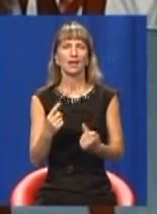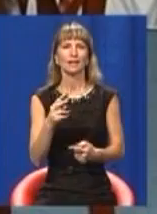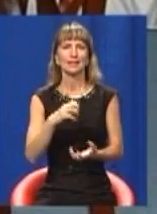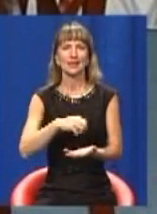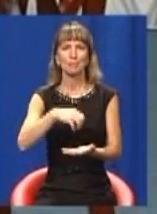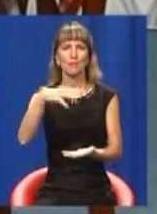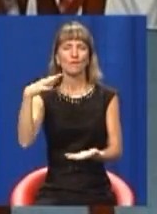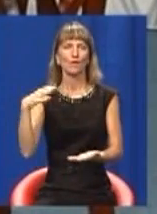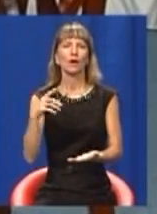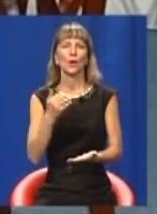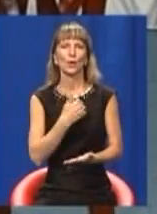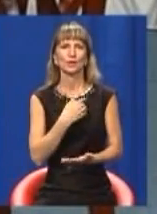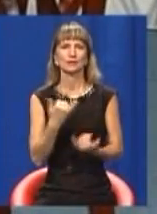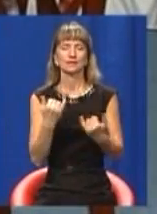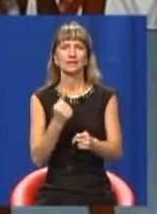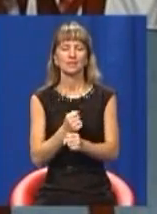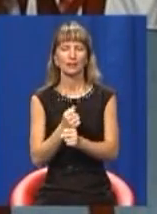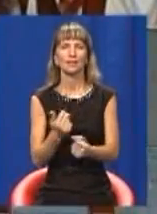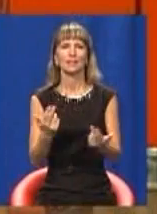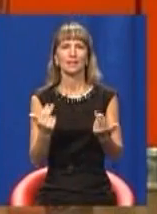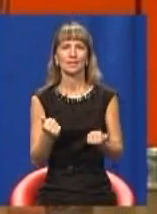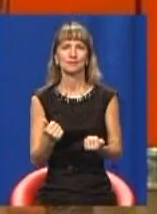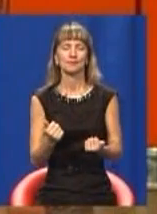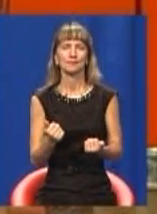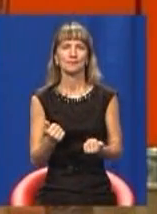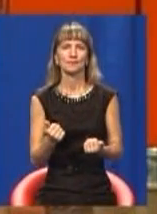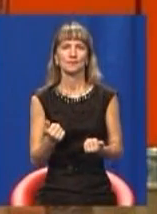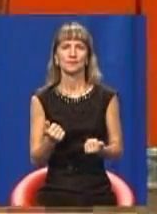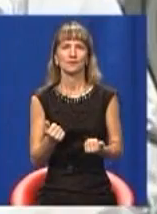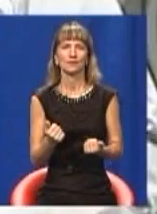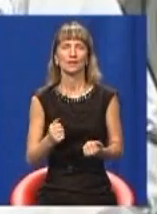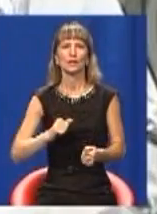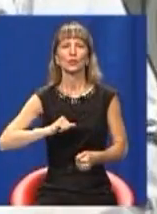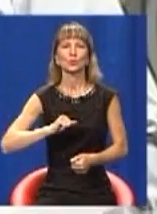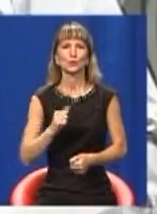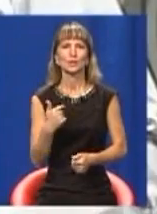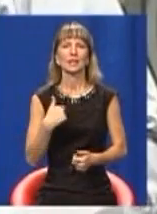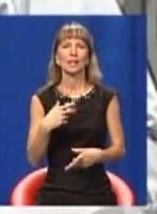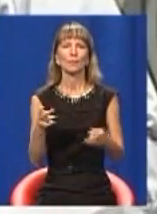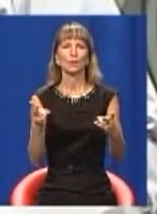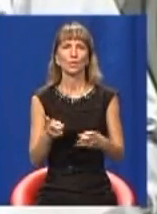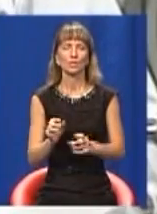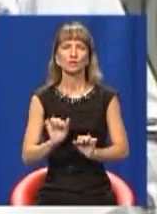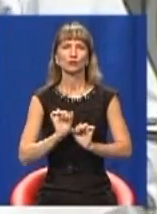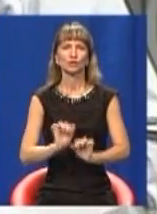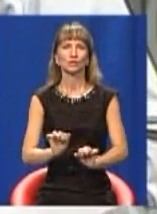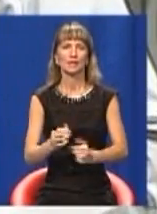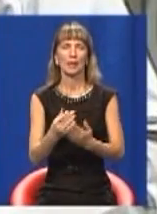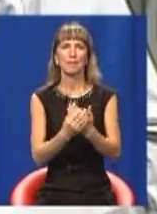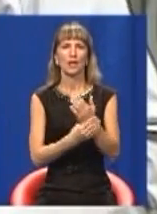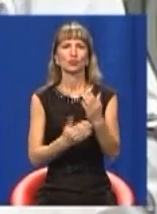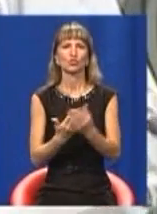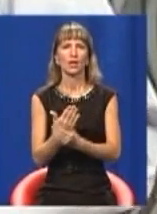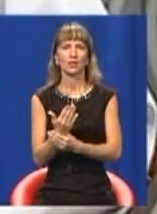мега-дымовуха. Хочешь ее здесь устроить? Да, да, хочу. Итак, друзья, нам потребуются защитные